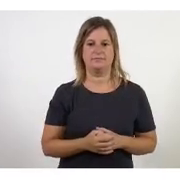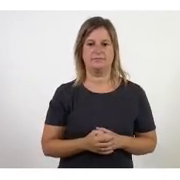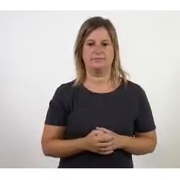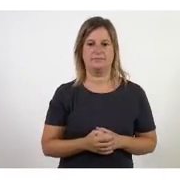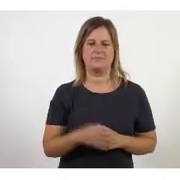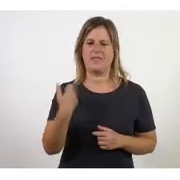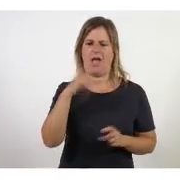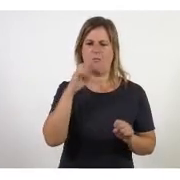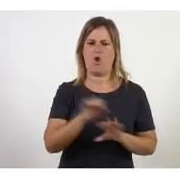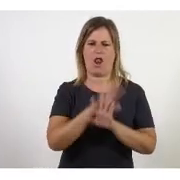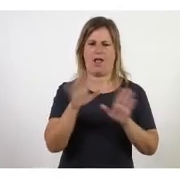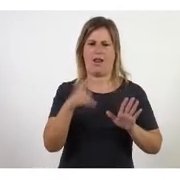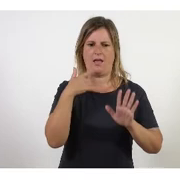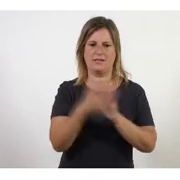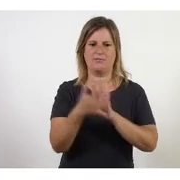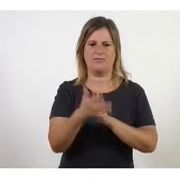Fantàstic, gràcies.